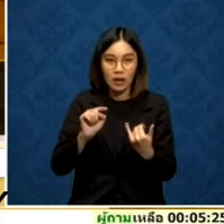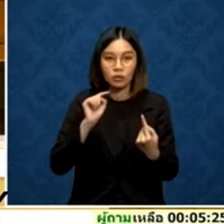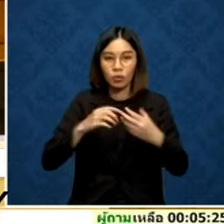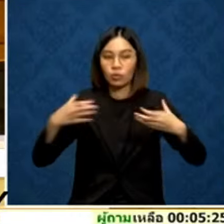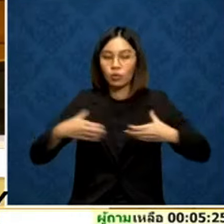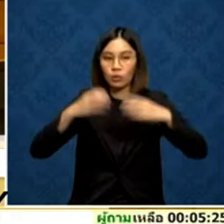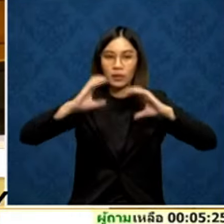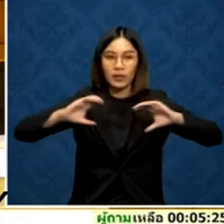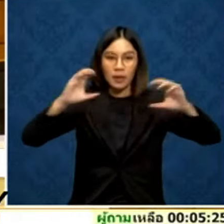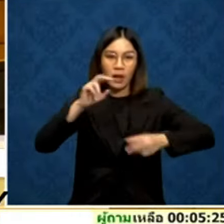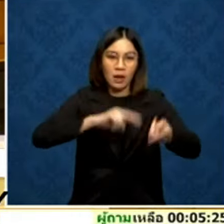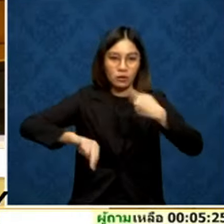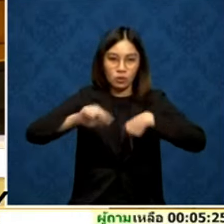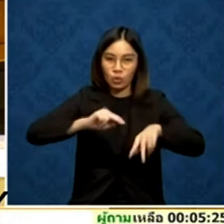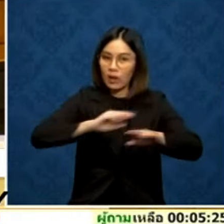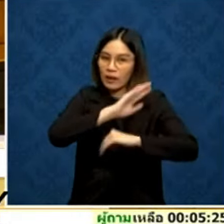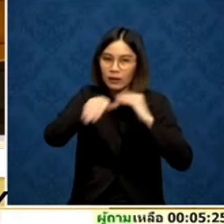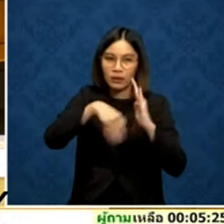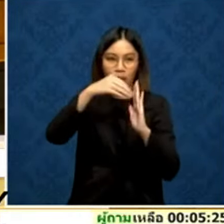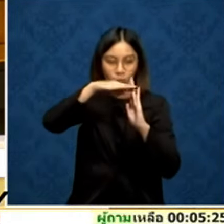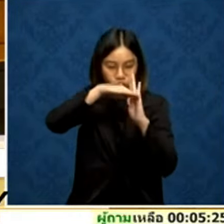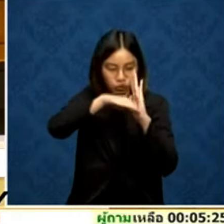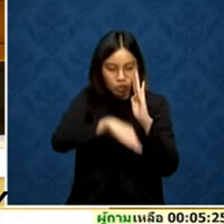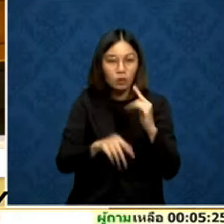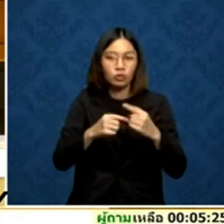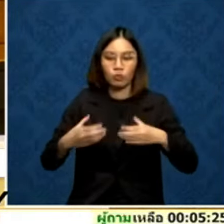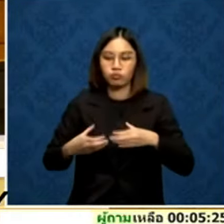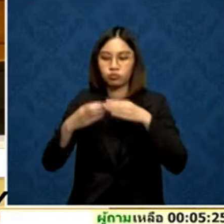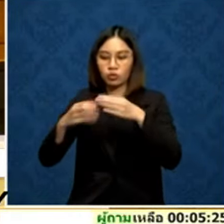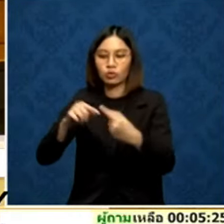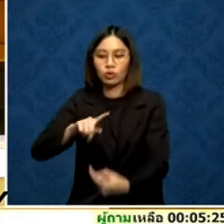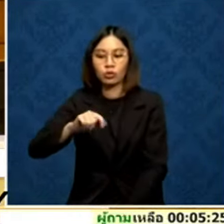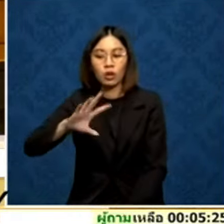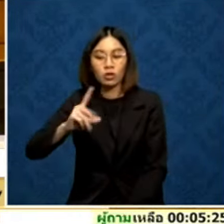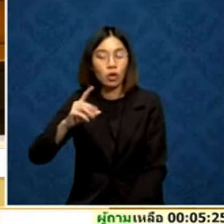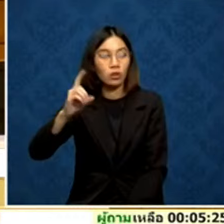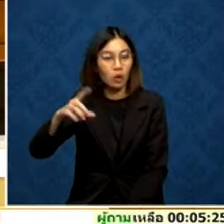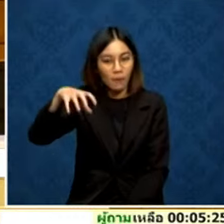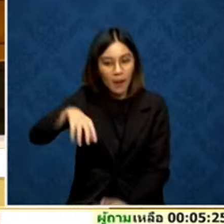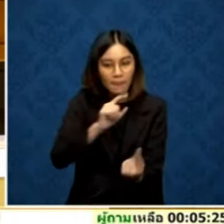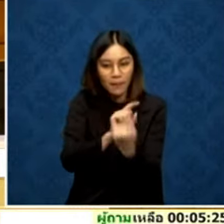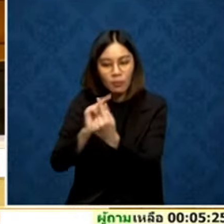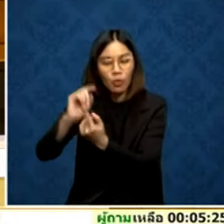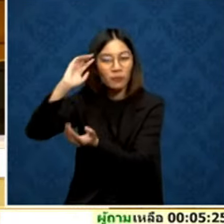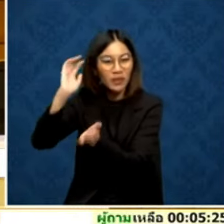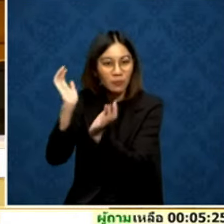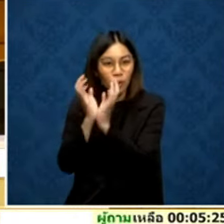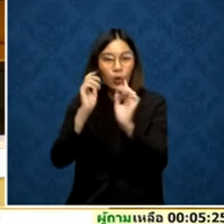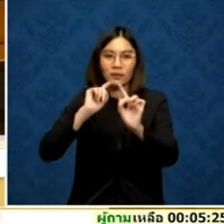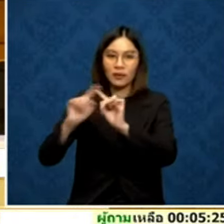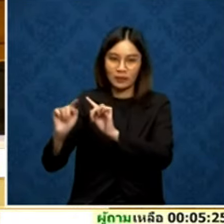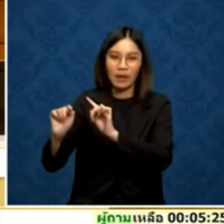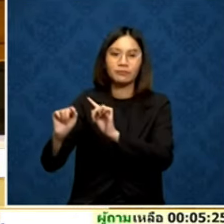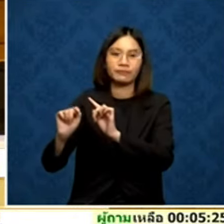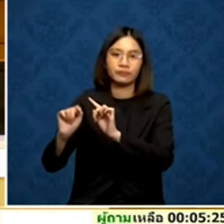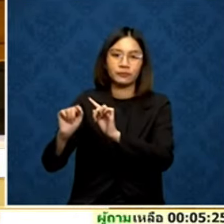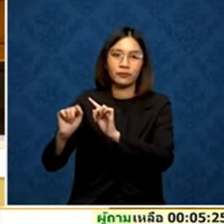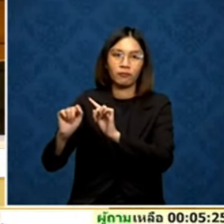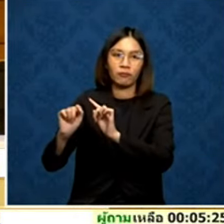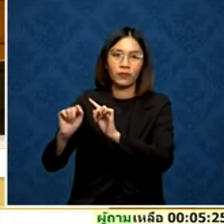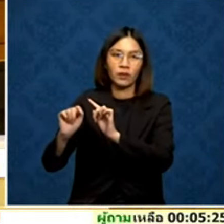าลดูแลในทุกๆมิติการลงไปที่ตชร.เองไปพบปะพูดคุยกับเจ้าหน้าที่รัฐที่ล